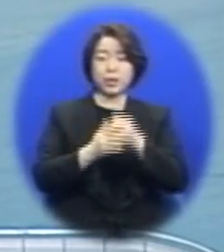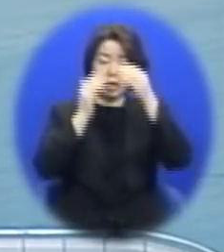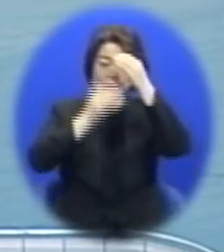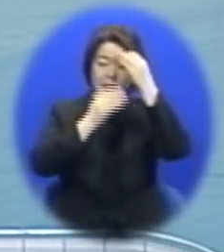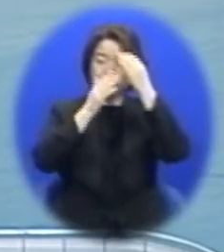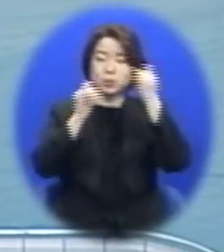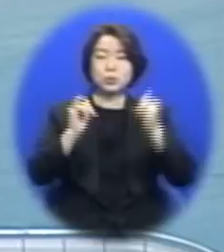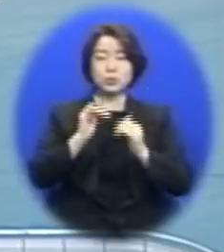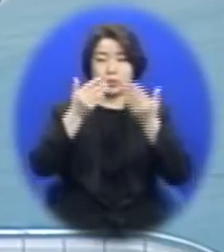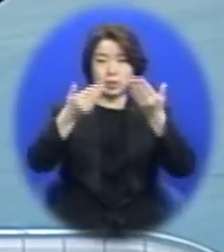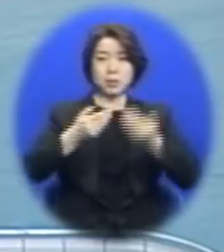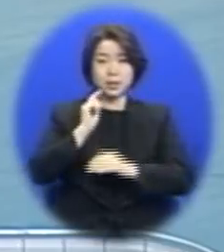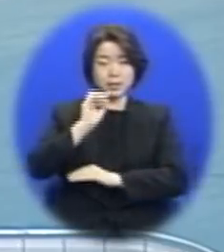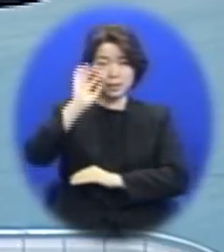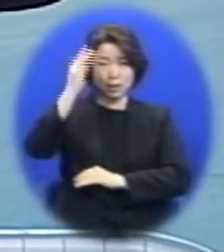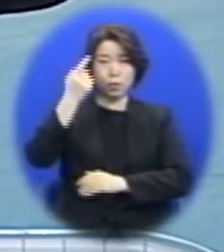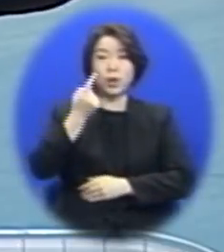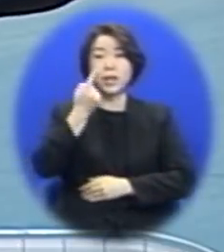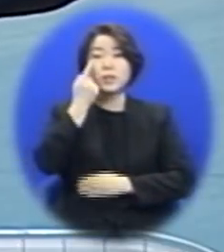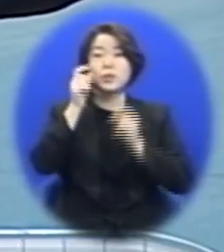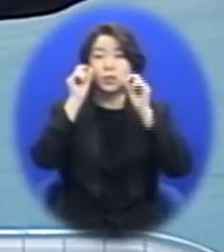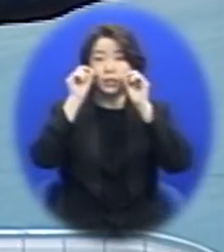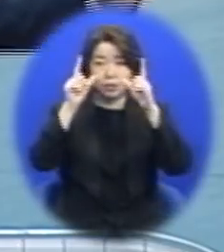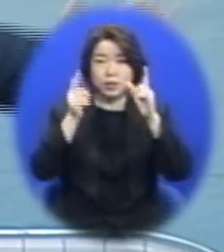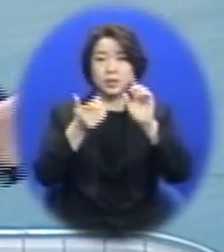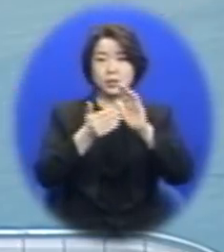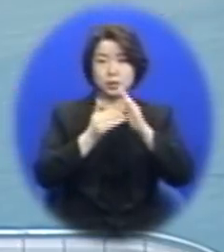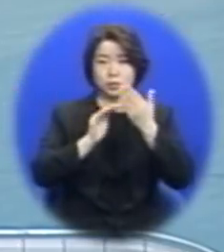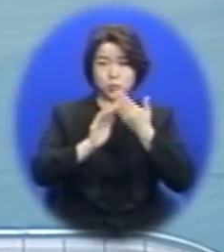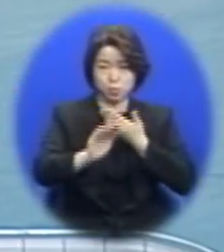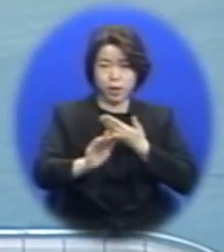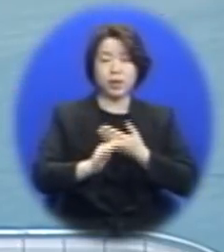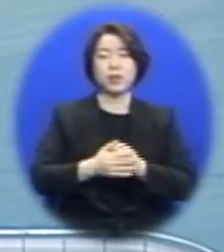성도들이 받는 영광에 눈이 뜨이고 난 다음에야